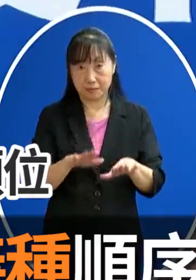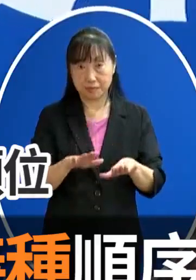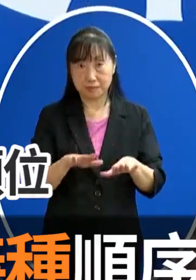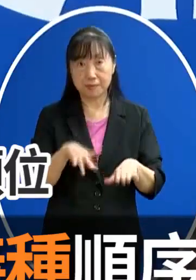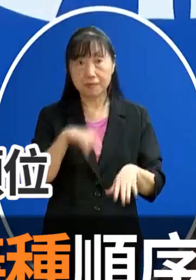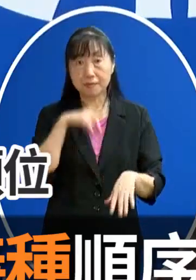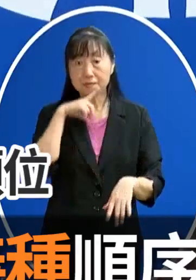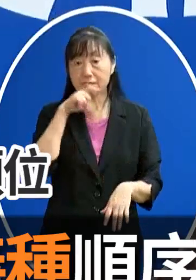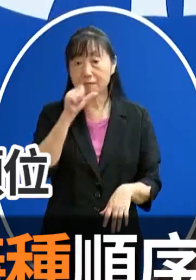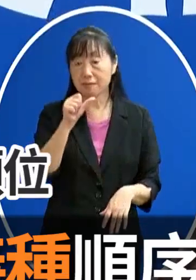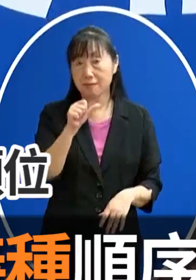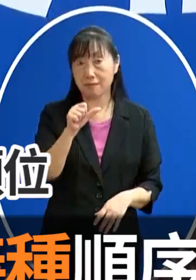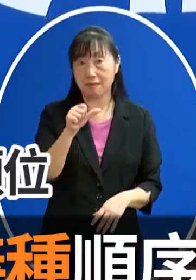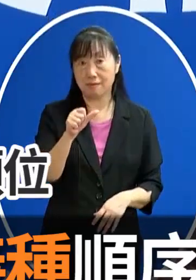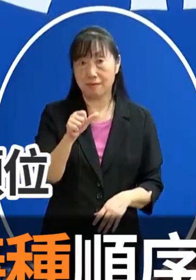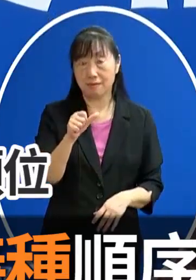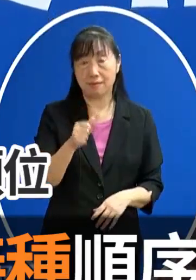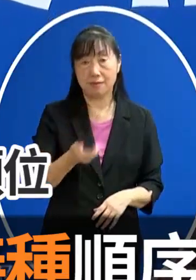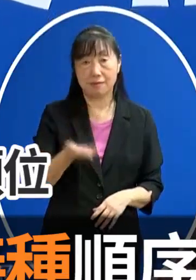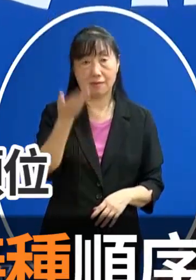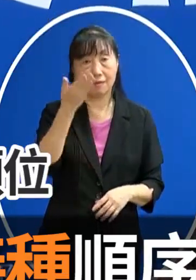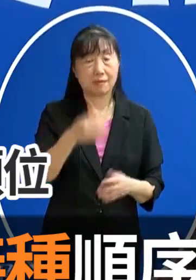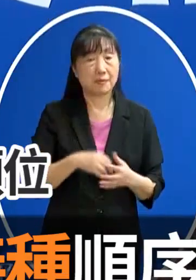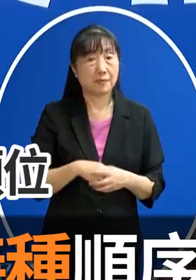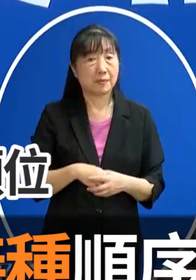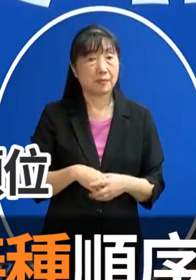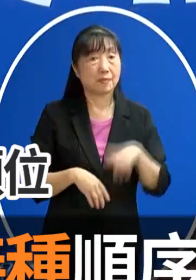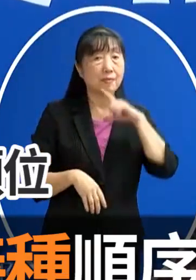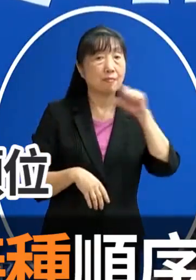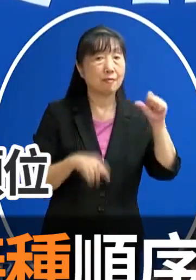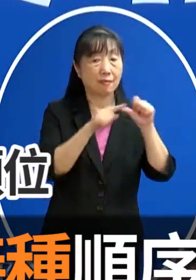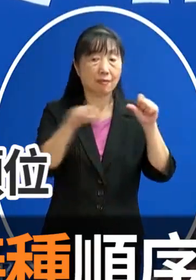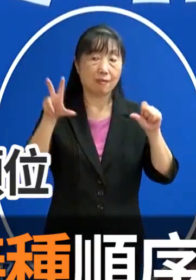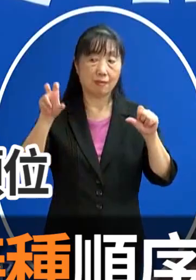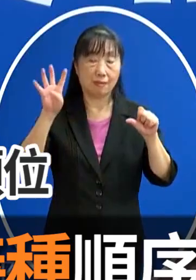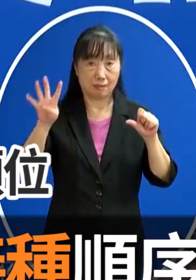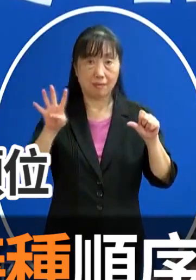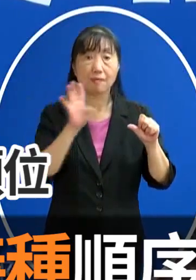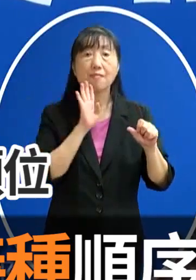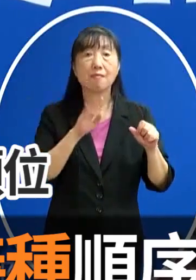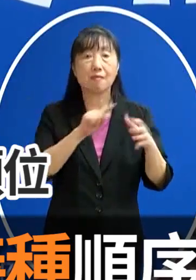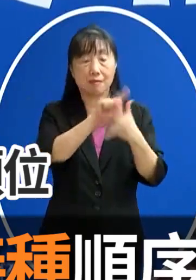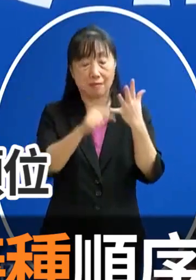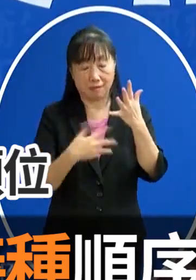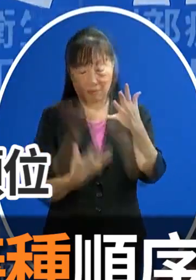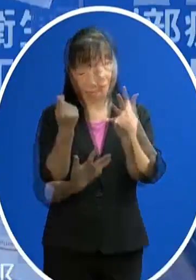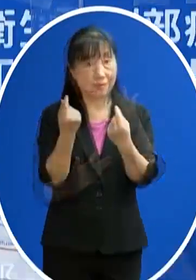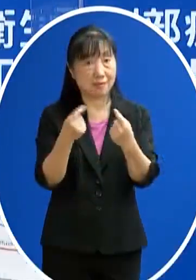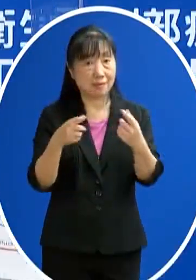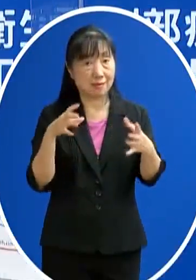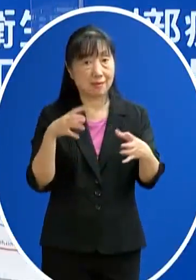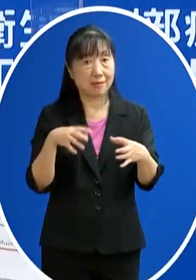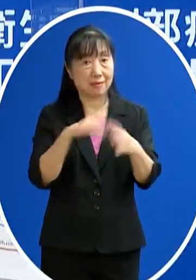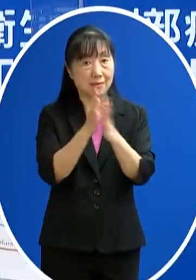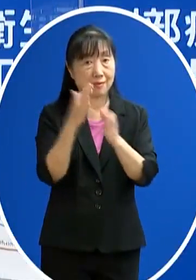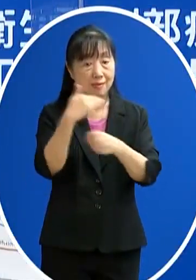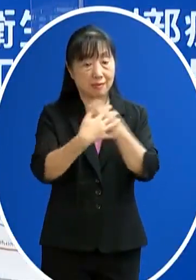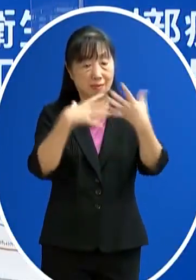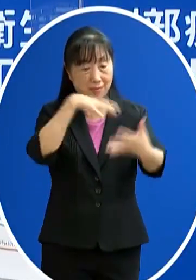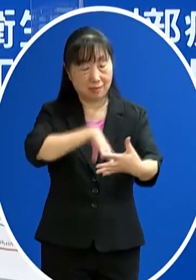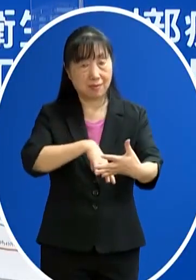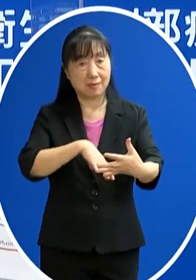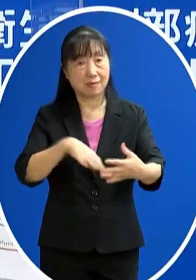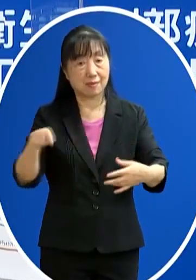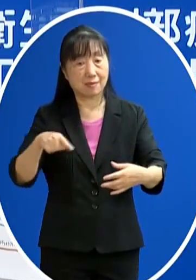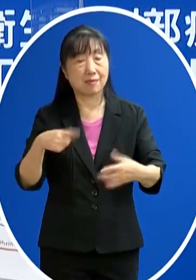目前65岁，就是我们64岁是在第八顺 因 位 为 啊。 孕妇，我们现在已经把它列